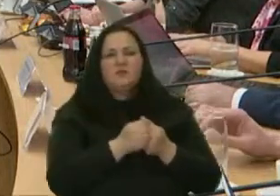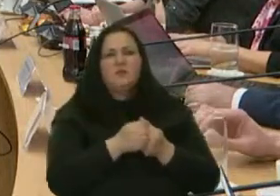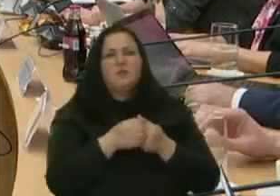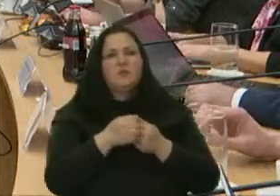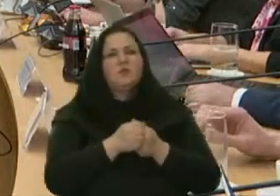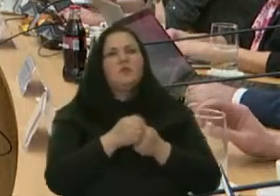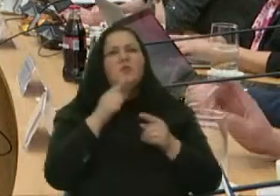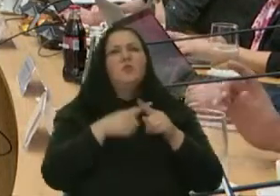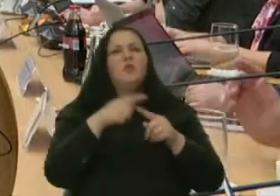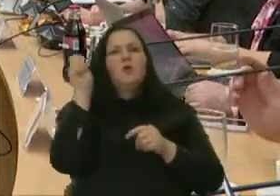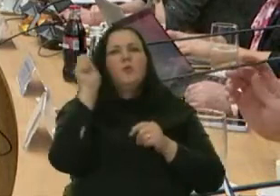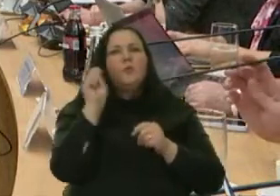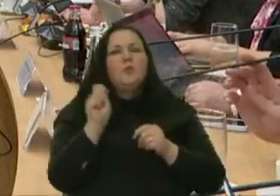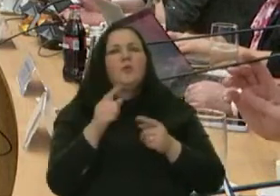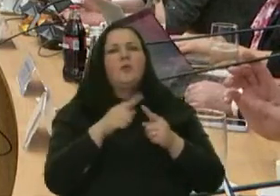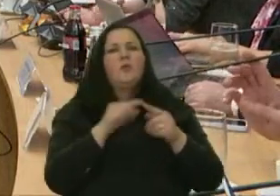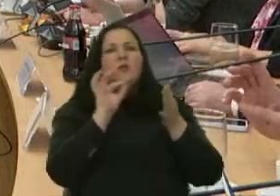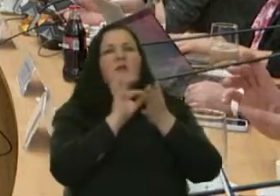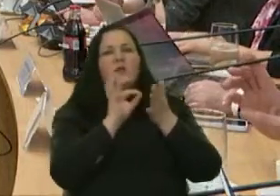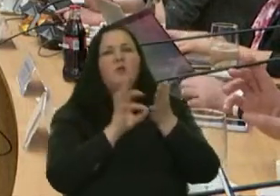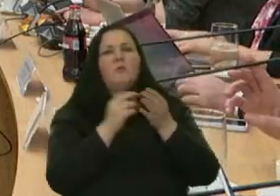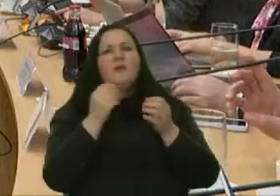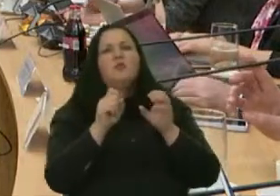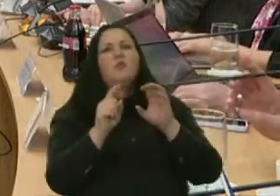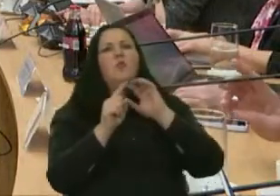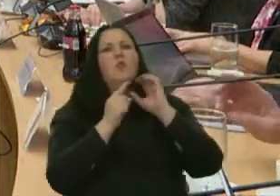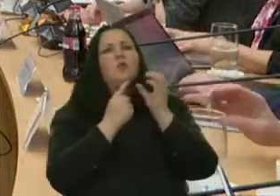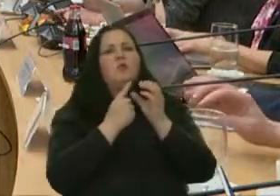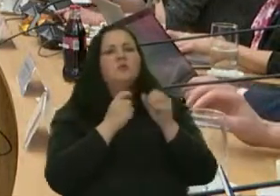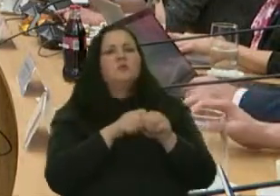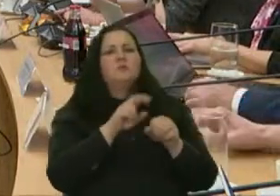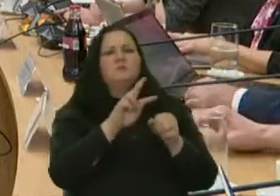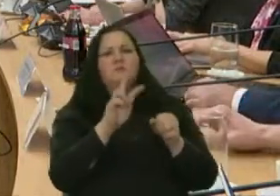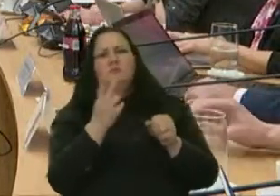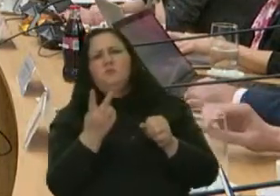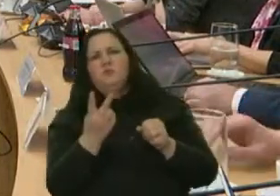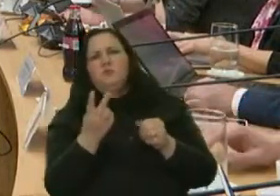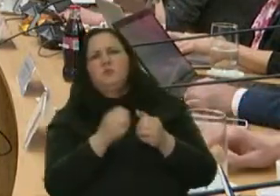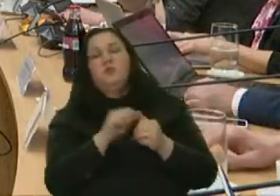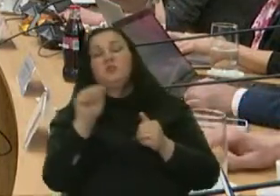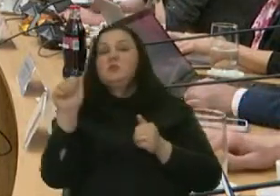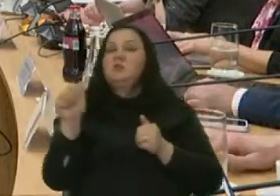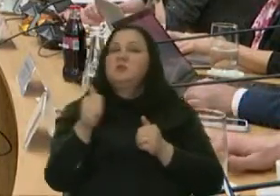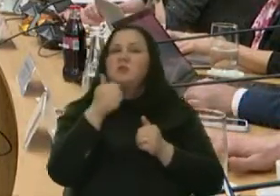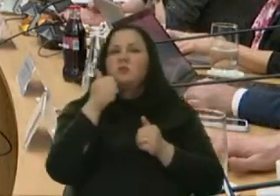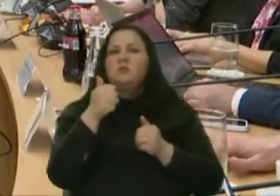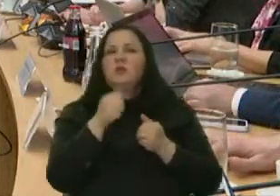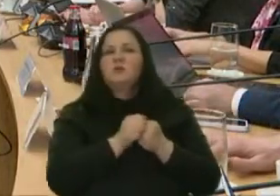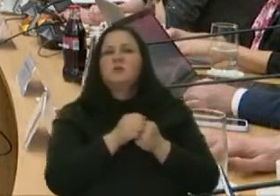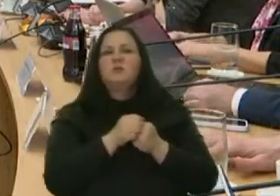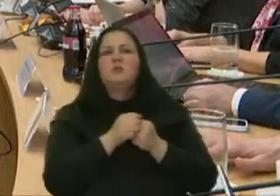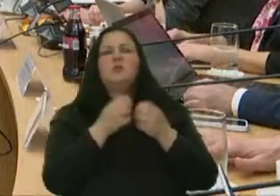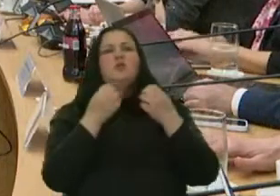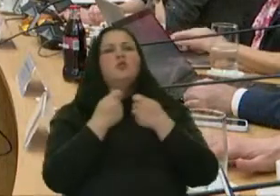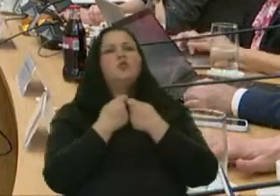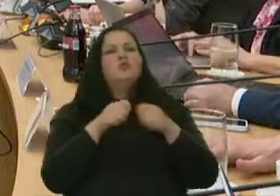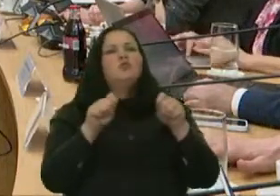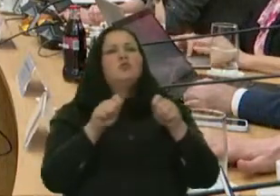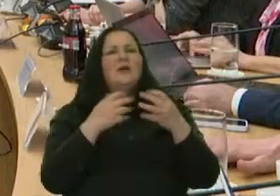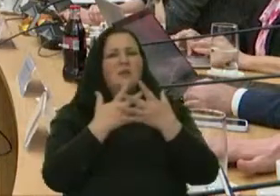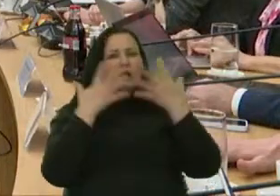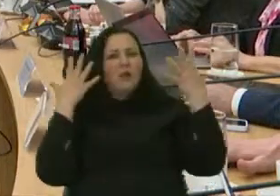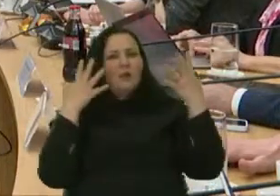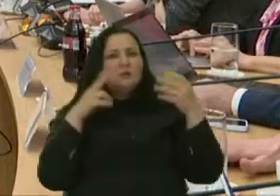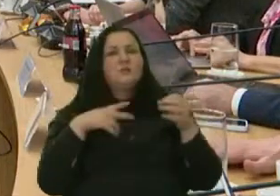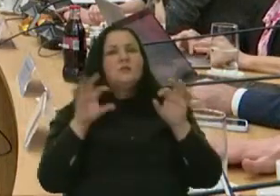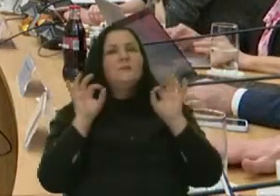cu proiectul Pentru regulamentul pentru cultură v ați sucit Deci încă o dată toate clarificările sunt